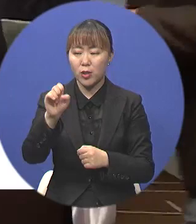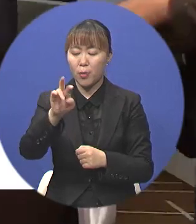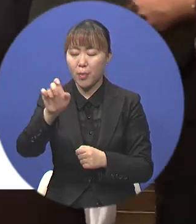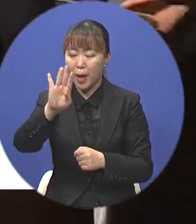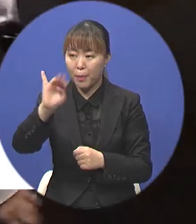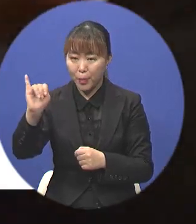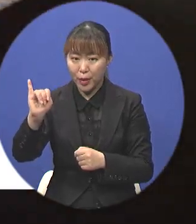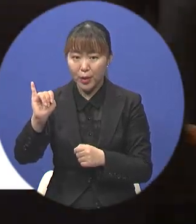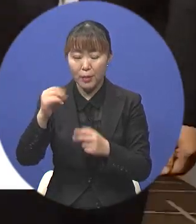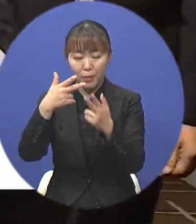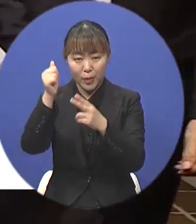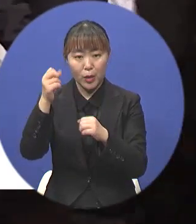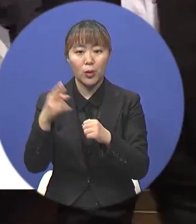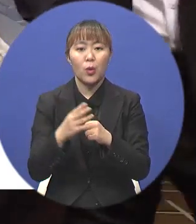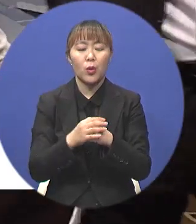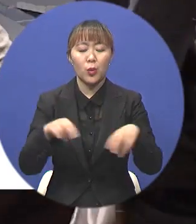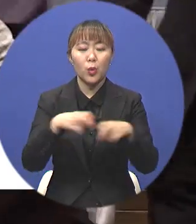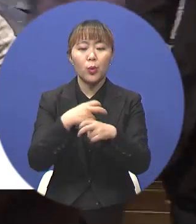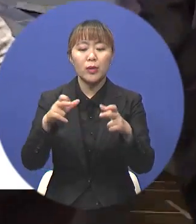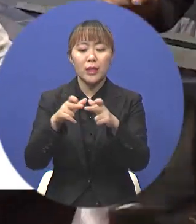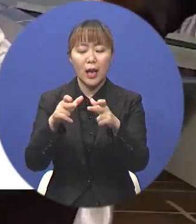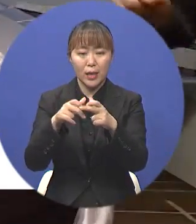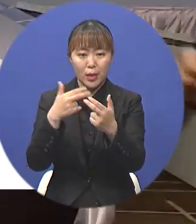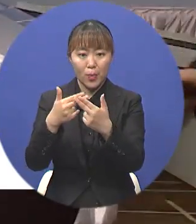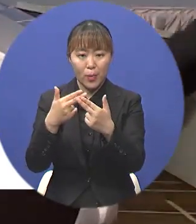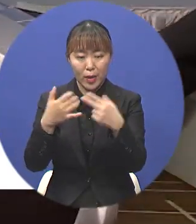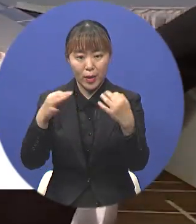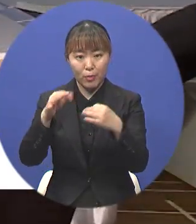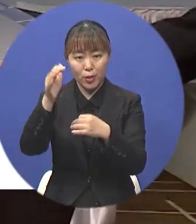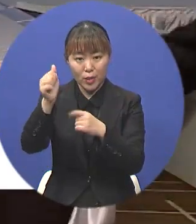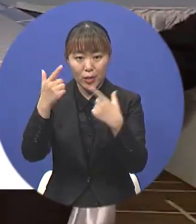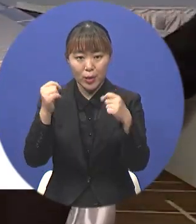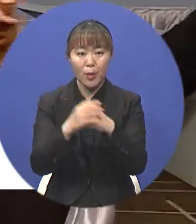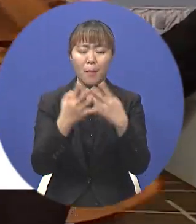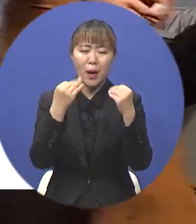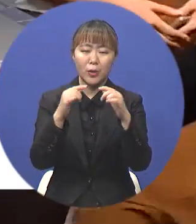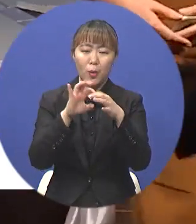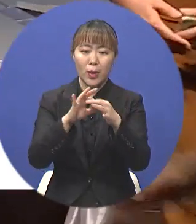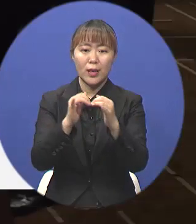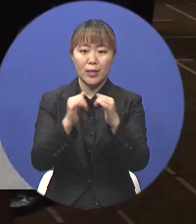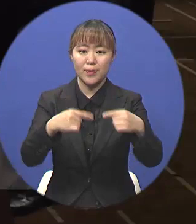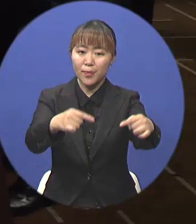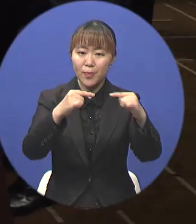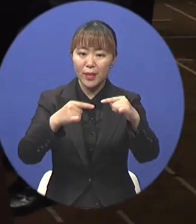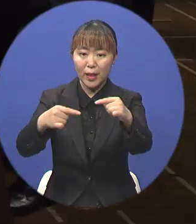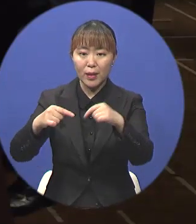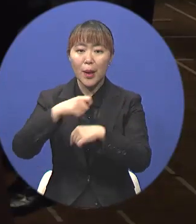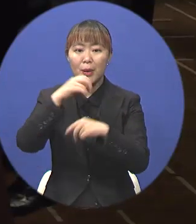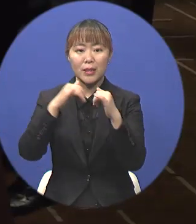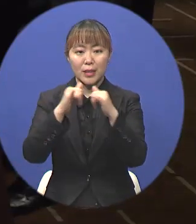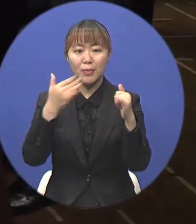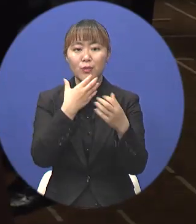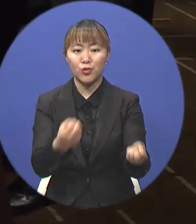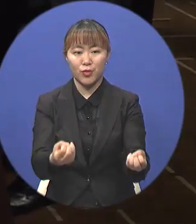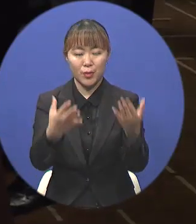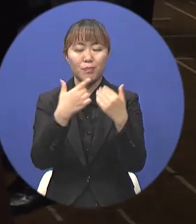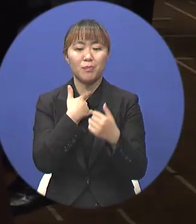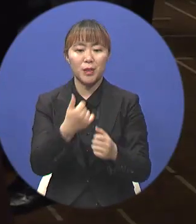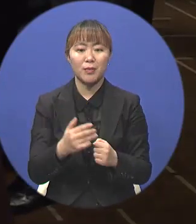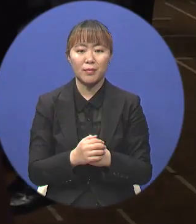최경자 회장, 한국교통장애인협회 김락환 회장 등 많은 관계자가 참석해 당선자들을